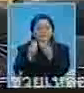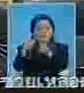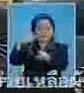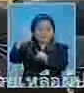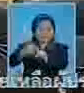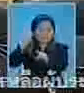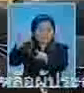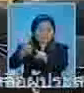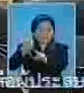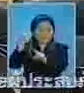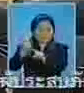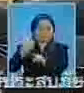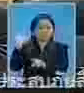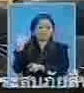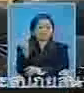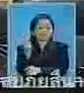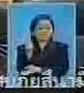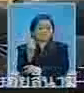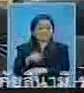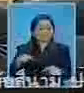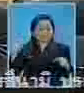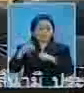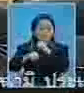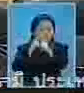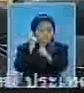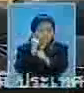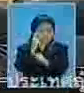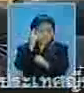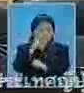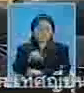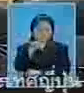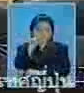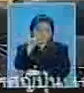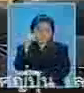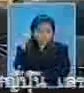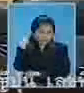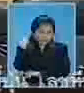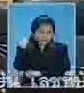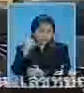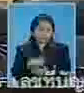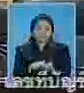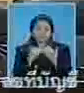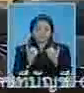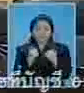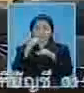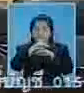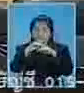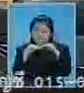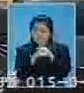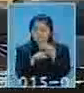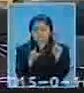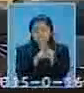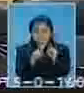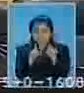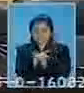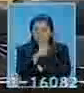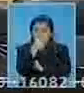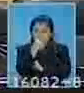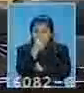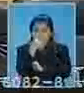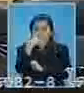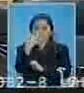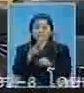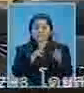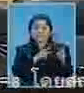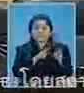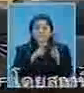ในอัตราเพียงไร่ละ20บาทต่อปีโครงการนี้ก็เป็นโครงการหนึ่งที่สะท้อนให้เห็นถึงการใ